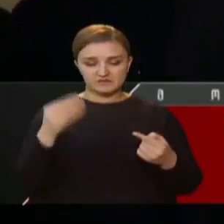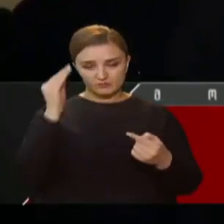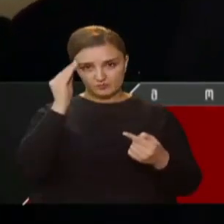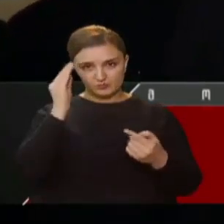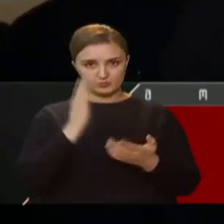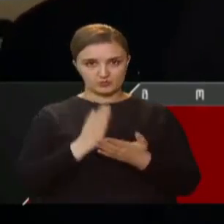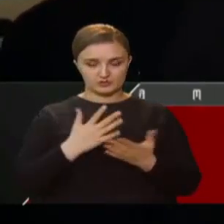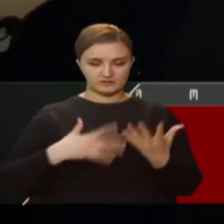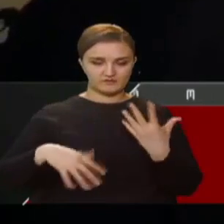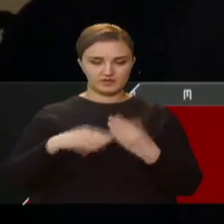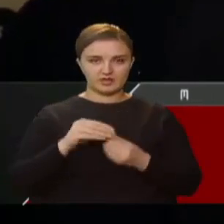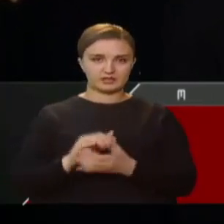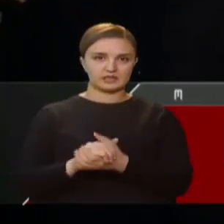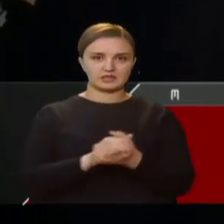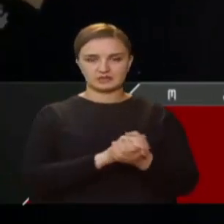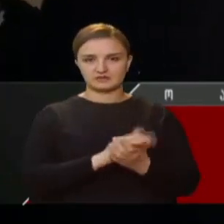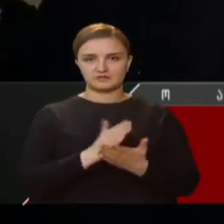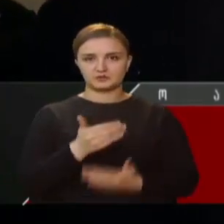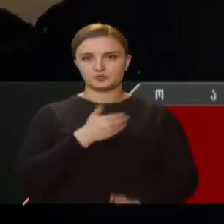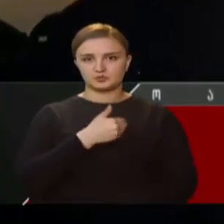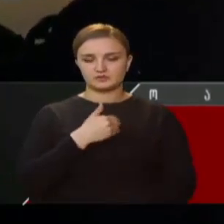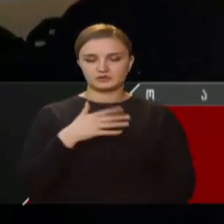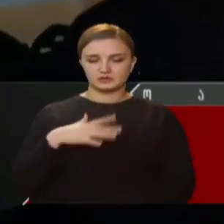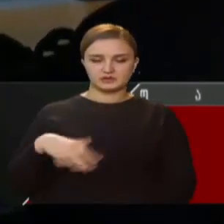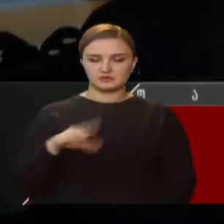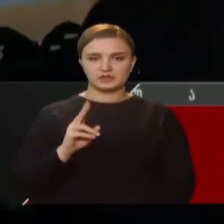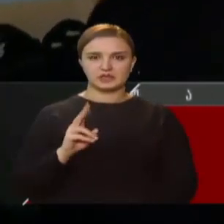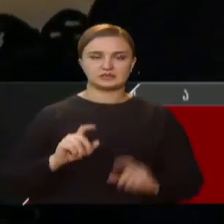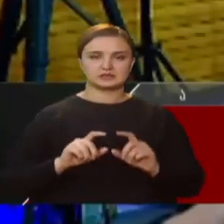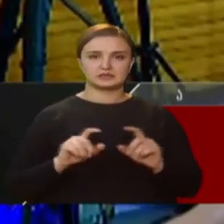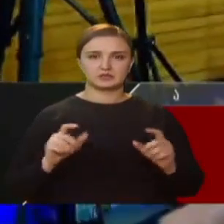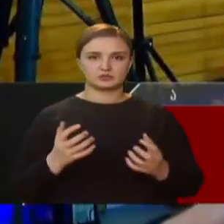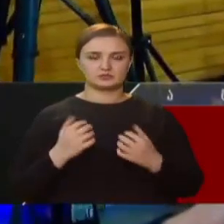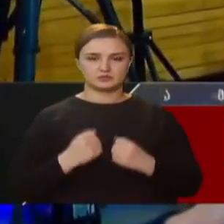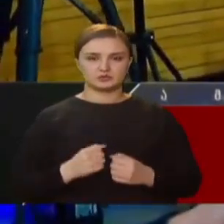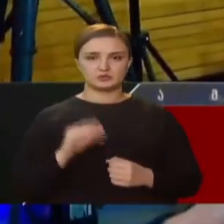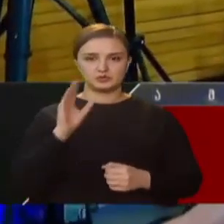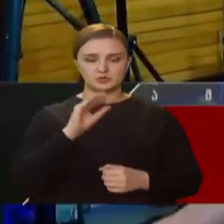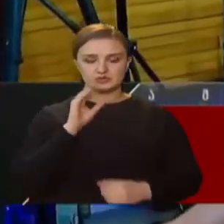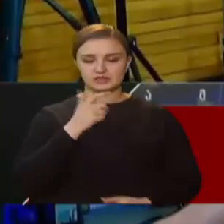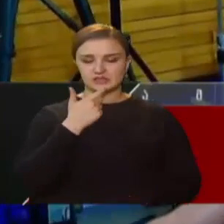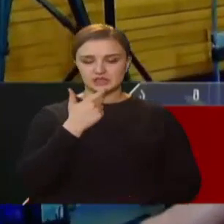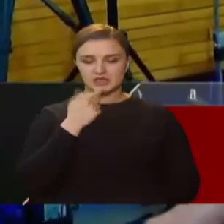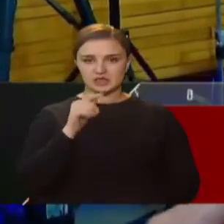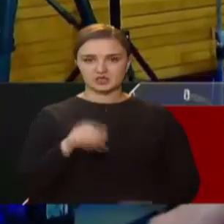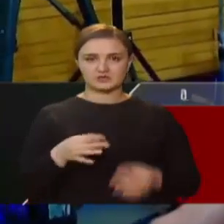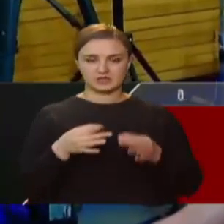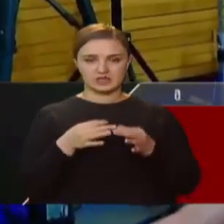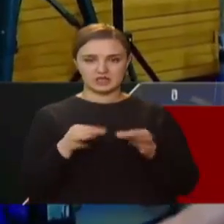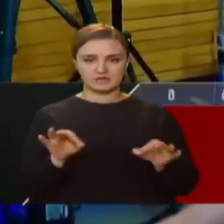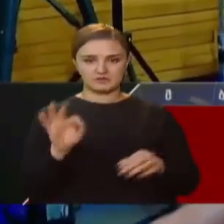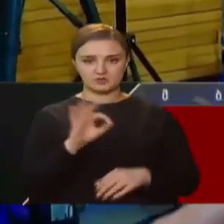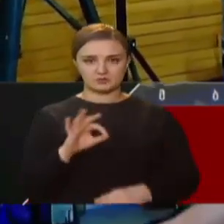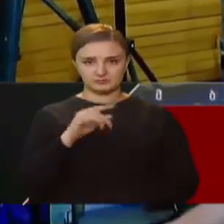მაგრამ ყველანი ერთიანები ვართ სურვილში, რომ საქართველომ კანდიდატის სტატუსი მიიღოს. როდესაც მიხეილ სააკაშვილის